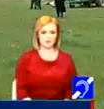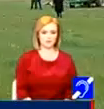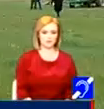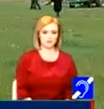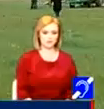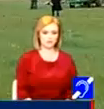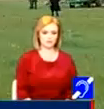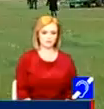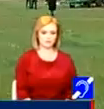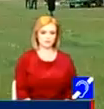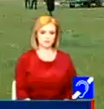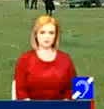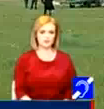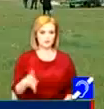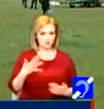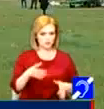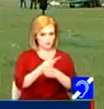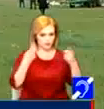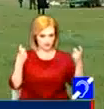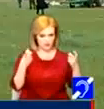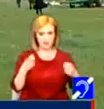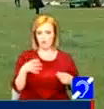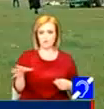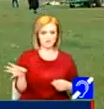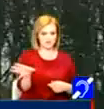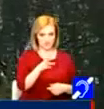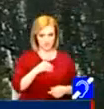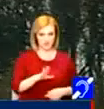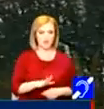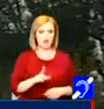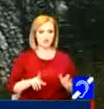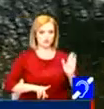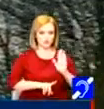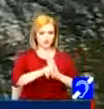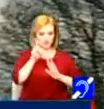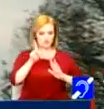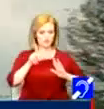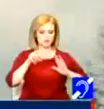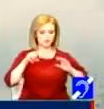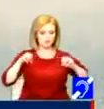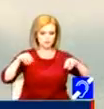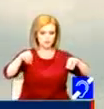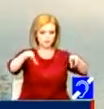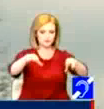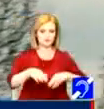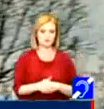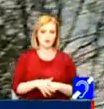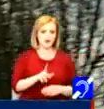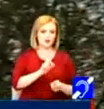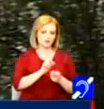în privința evenimentului care este, și anume combaterea aeriană a dăunătorilor. Am